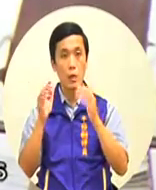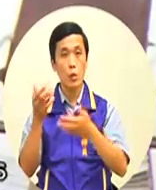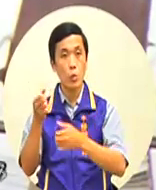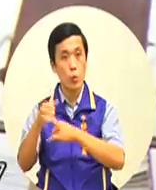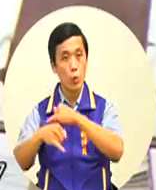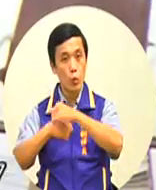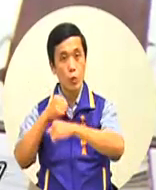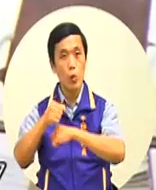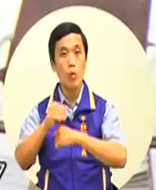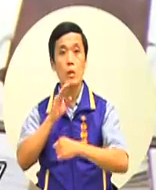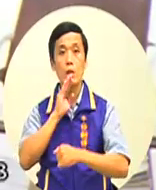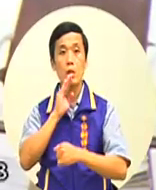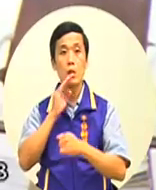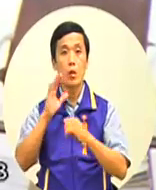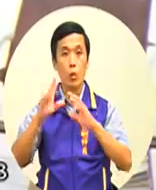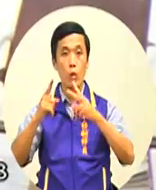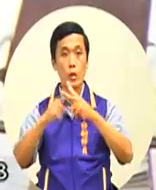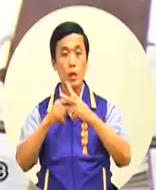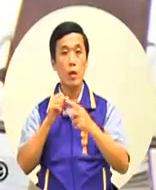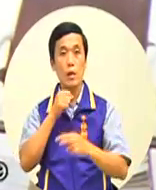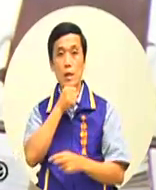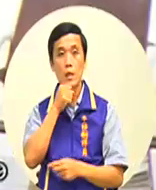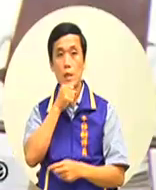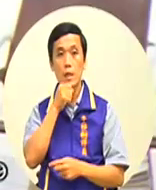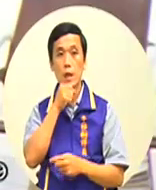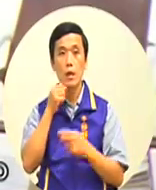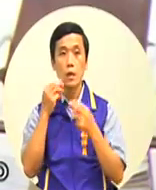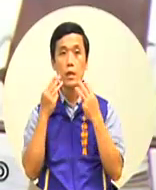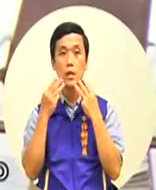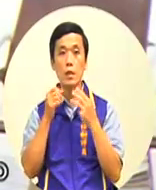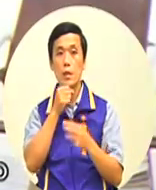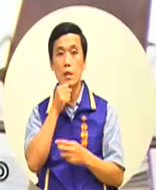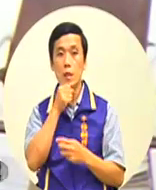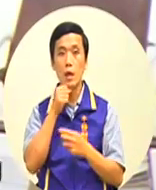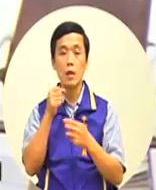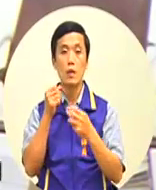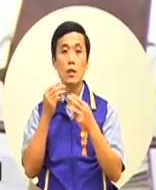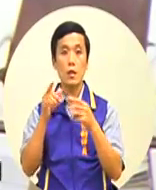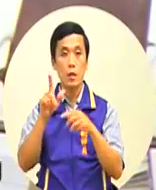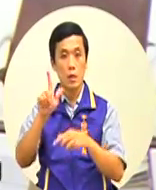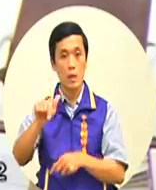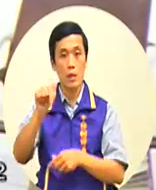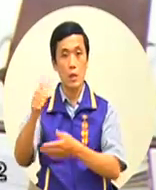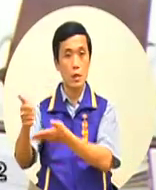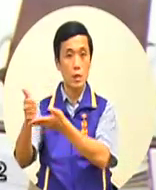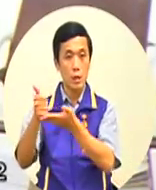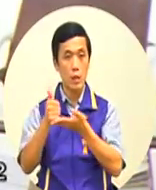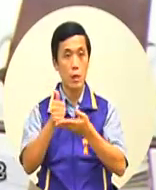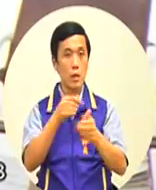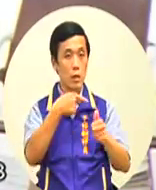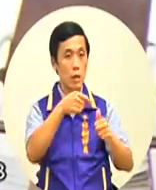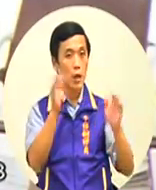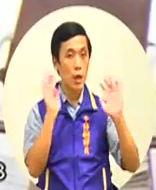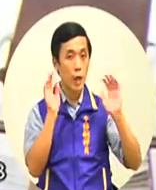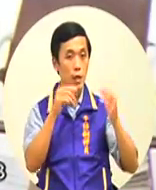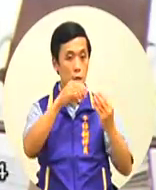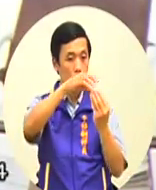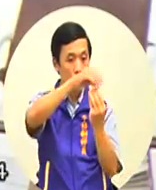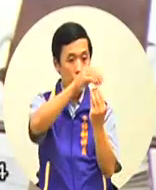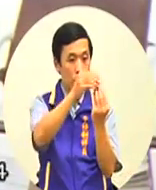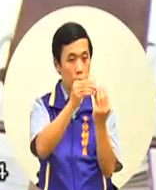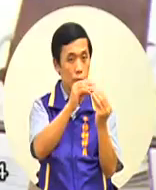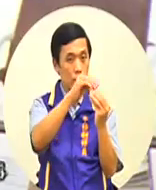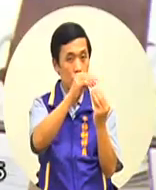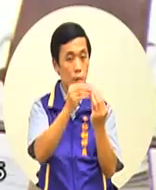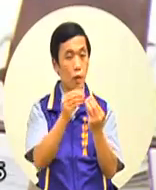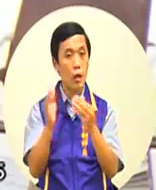一个国小的营养师来教我们的孩子哦，来包水饺哦，那我们理事长他又腾出